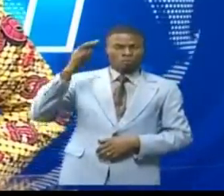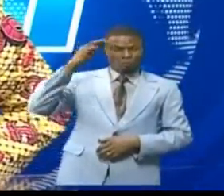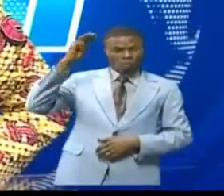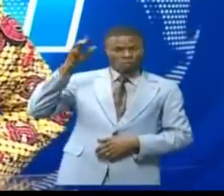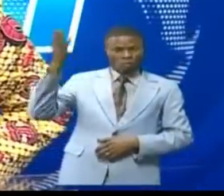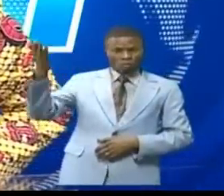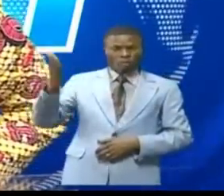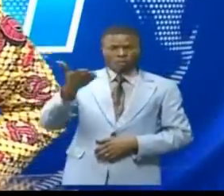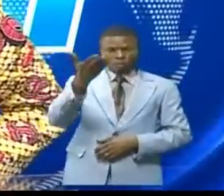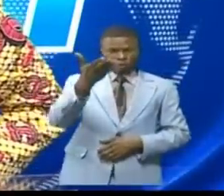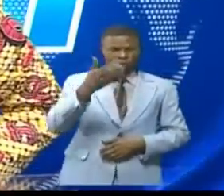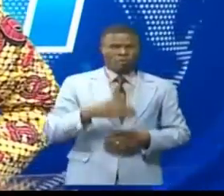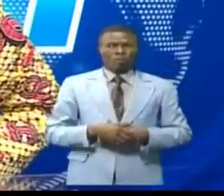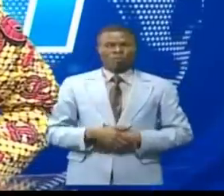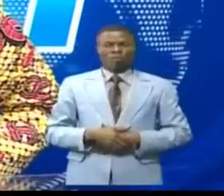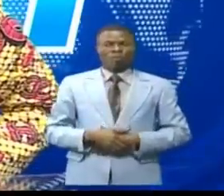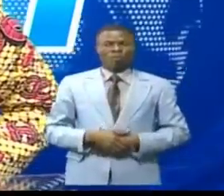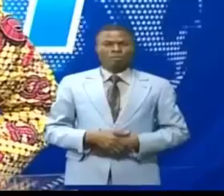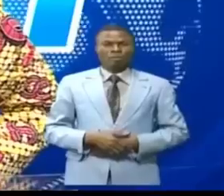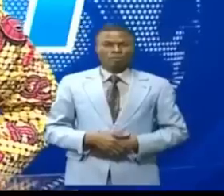Lutendele.